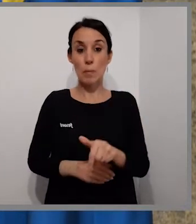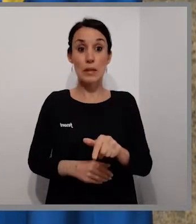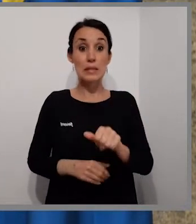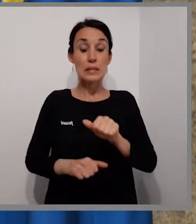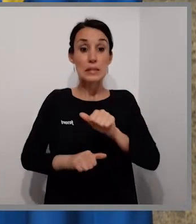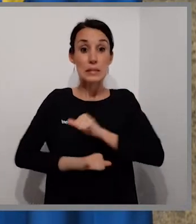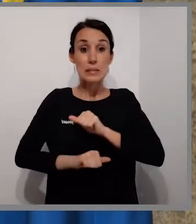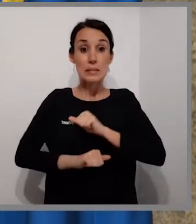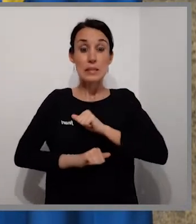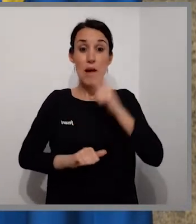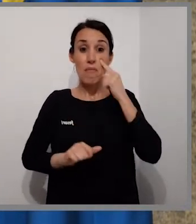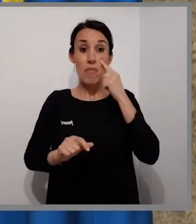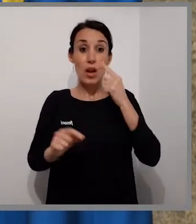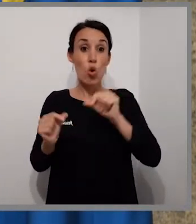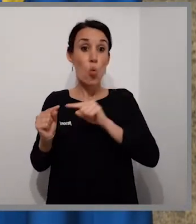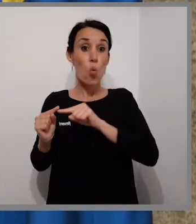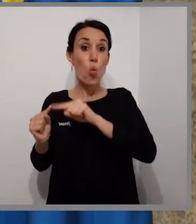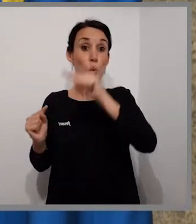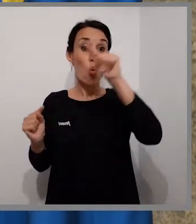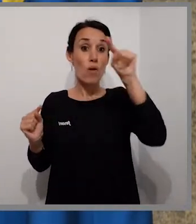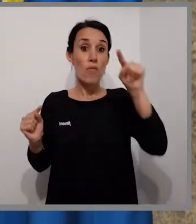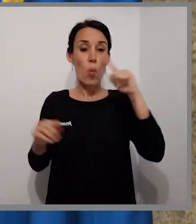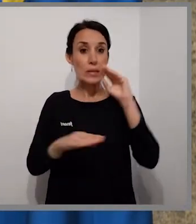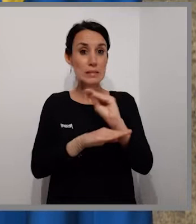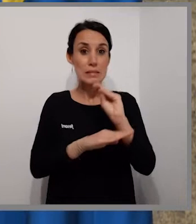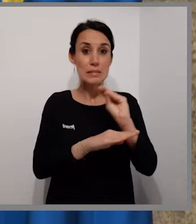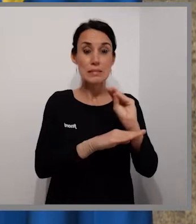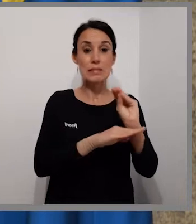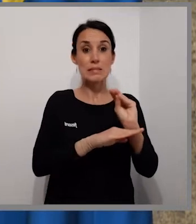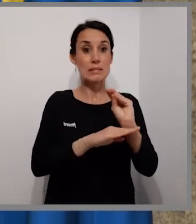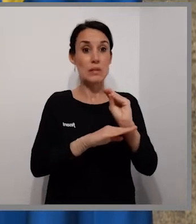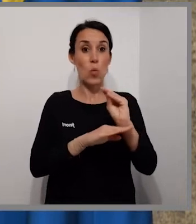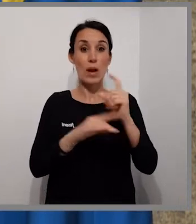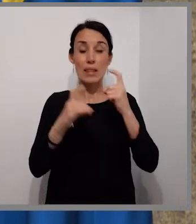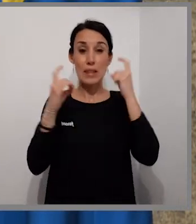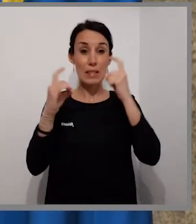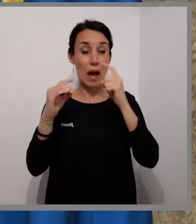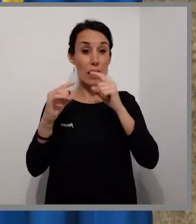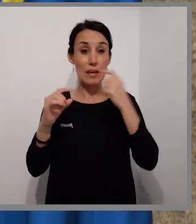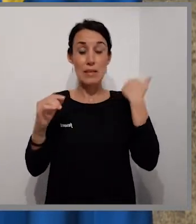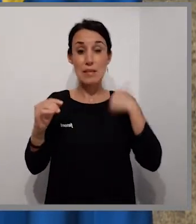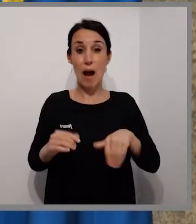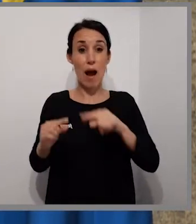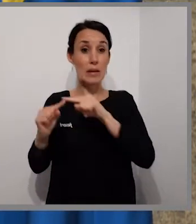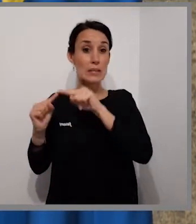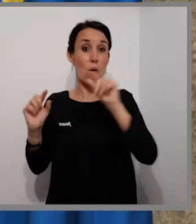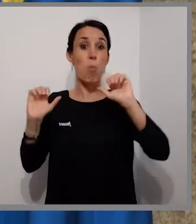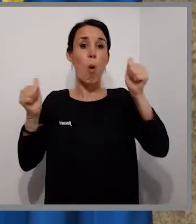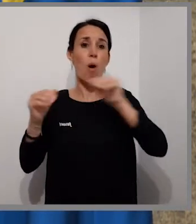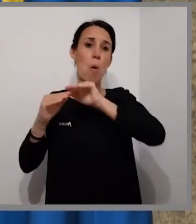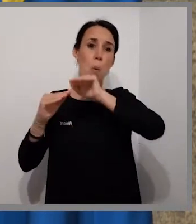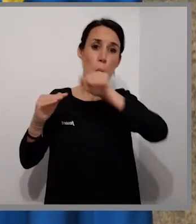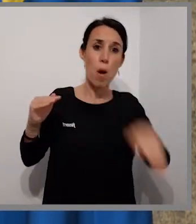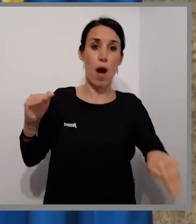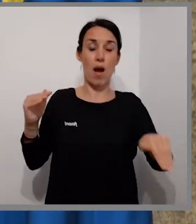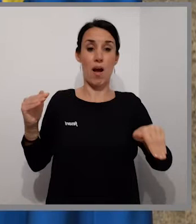Estem pendents de que aquesta corba, finalment, amb totes les cauteles del món, acabi ja definint-se amb claretat a la